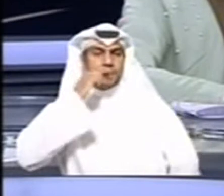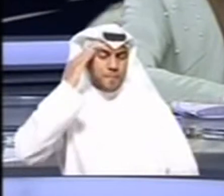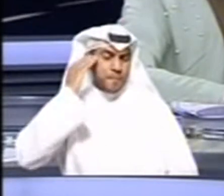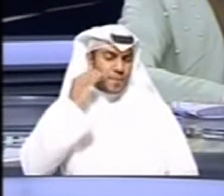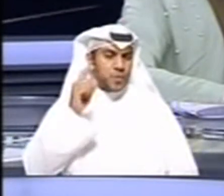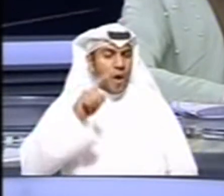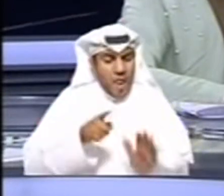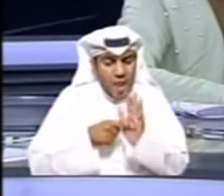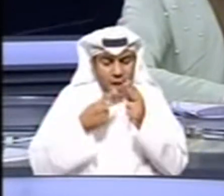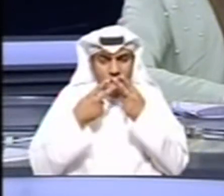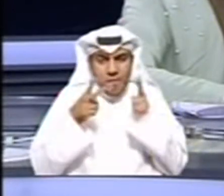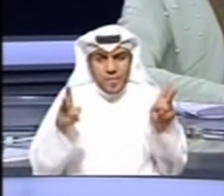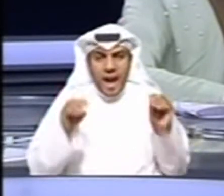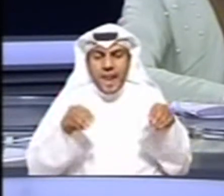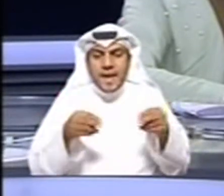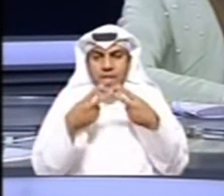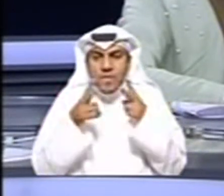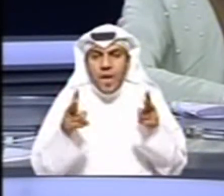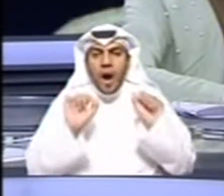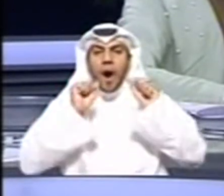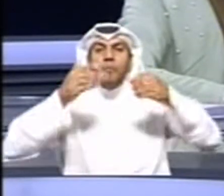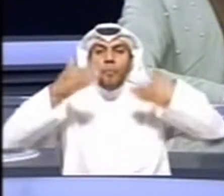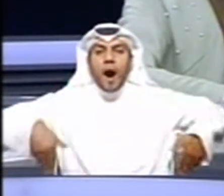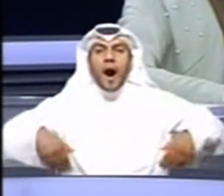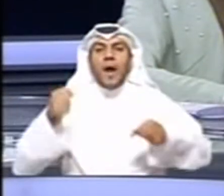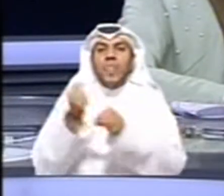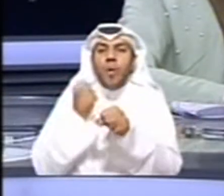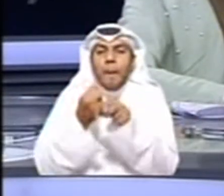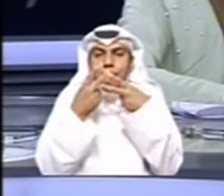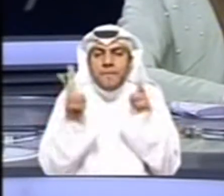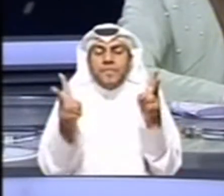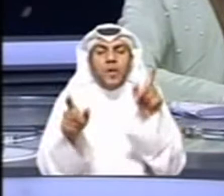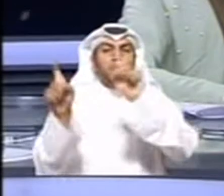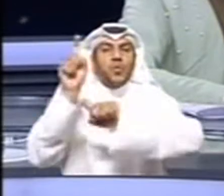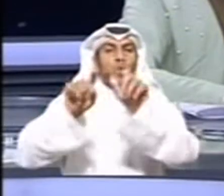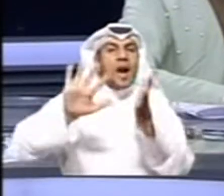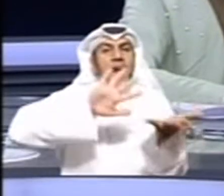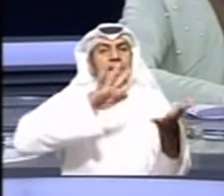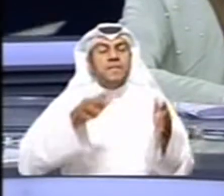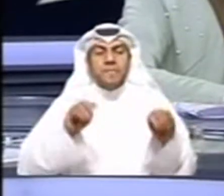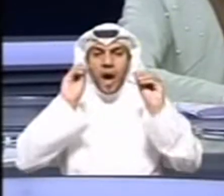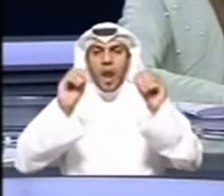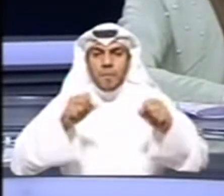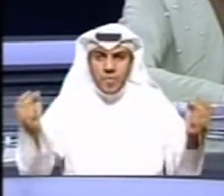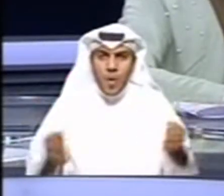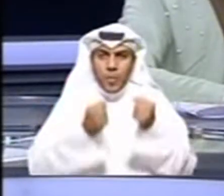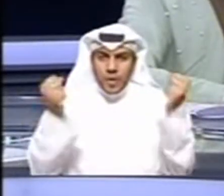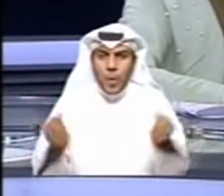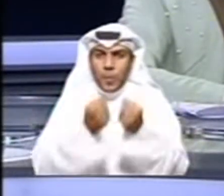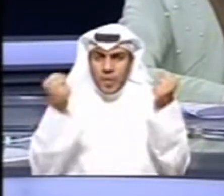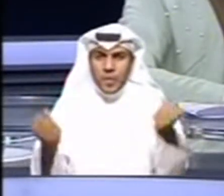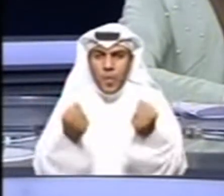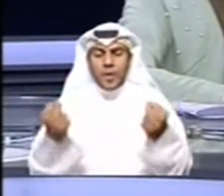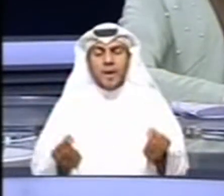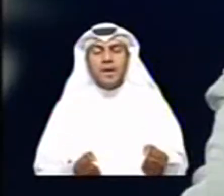كيف ترين أهمية هذه الحملة لتشجيع ذوي الاحتياجات الخاصة ودمجهم